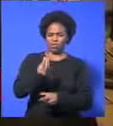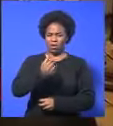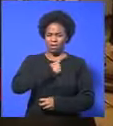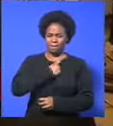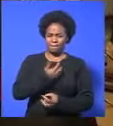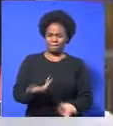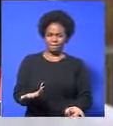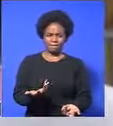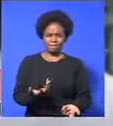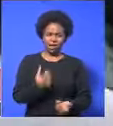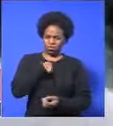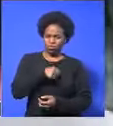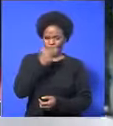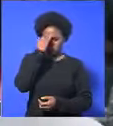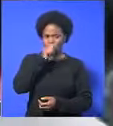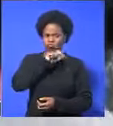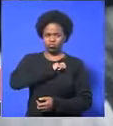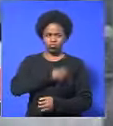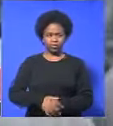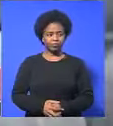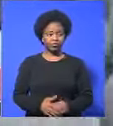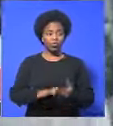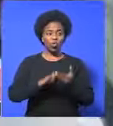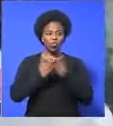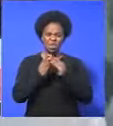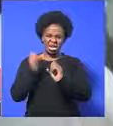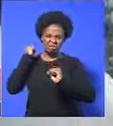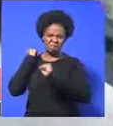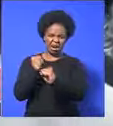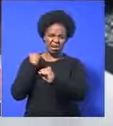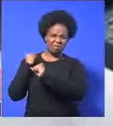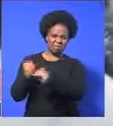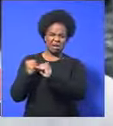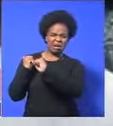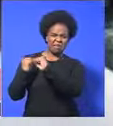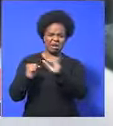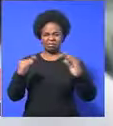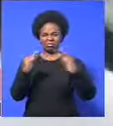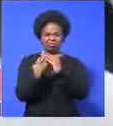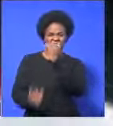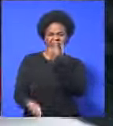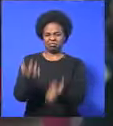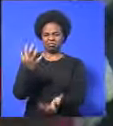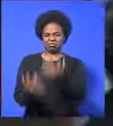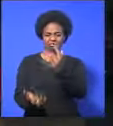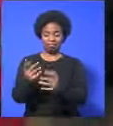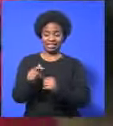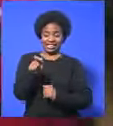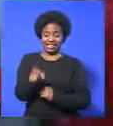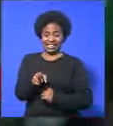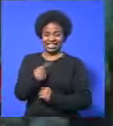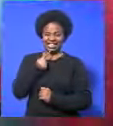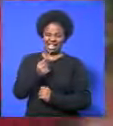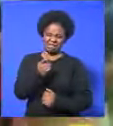Wat hom vertrou het? The Eastridge community is baying for blood. Residents turned on police and the suspect's family